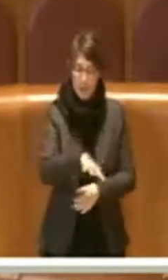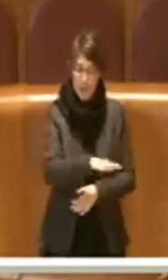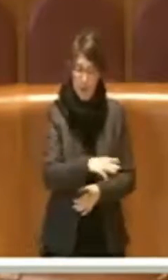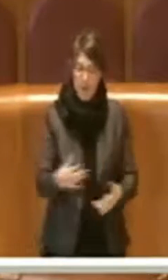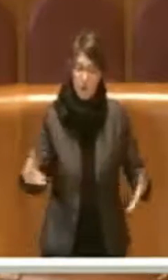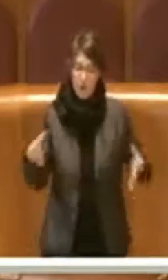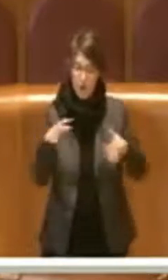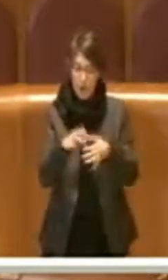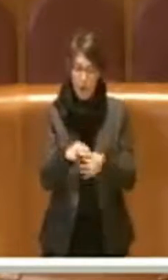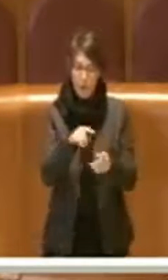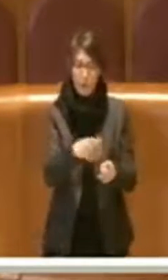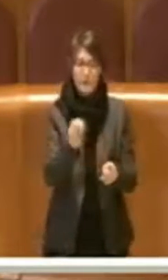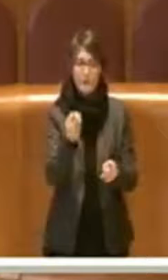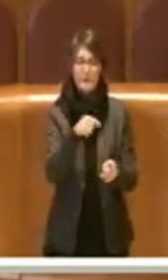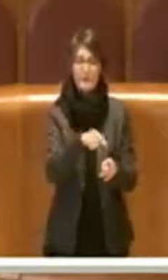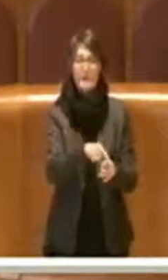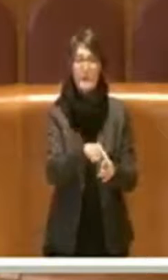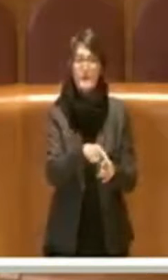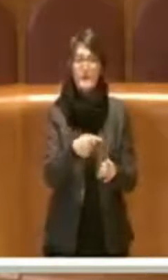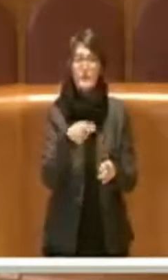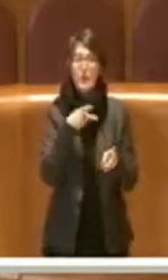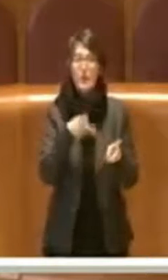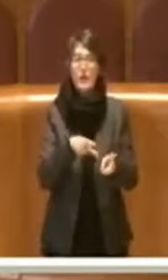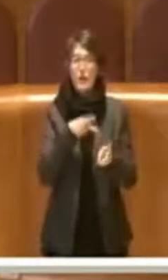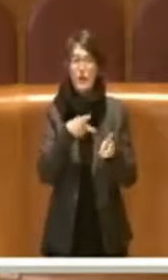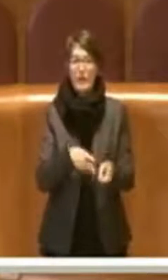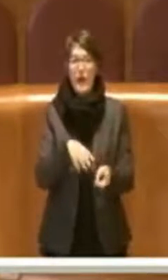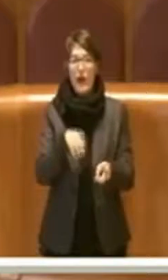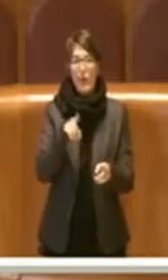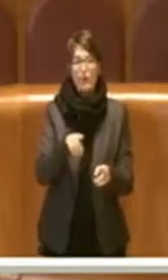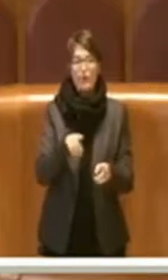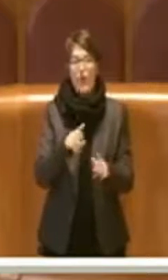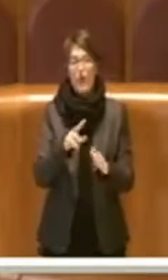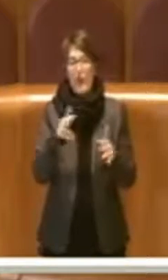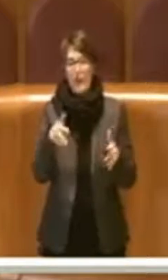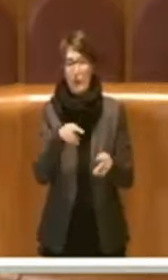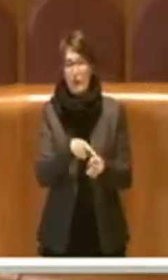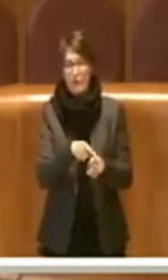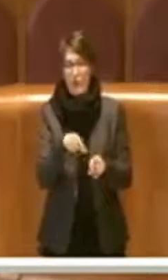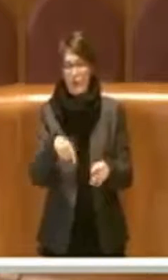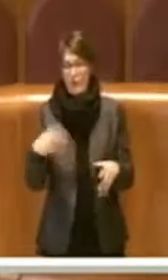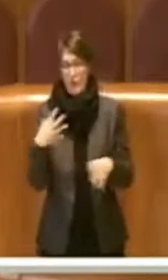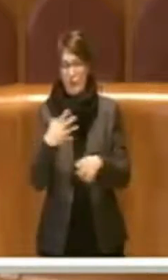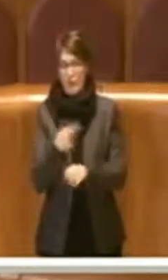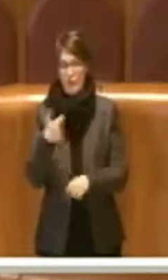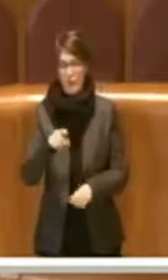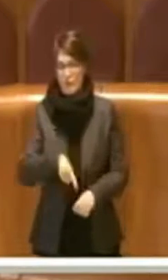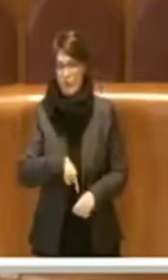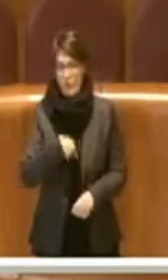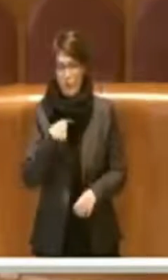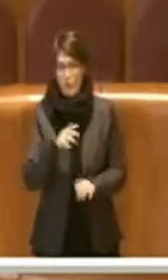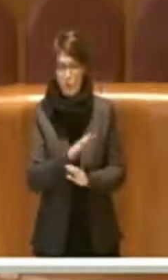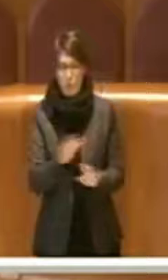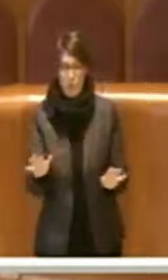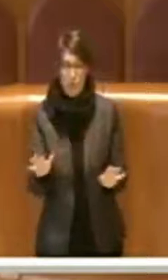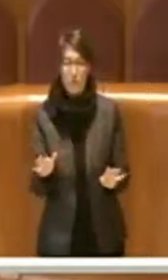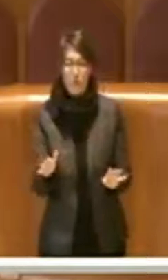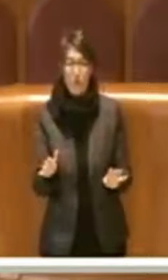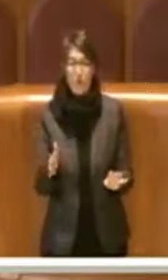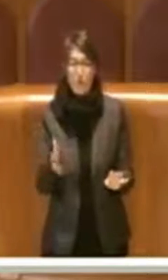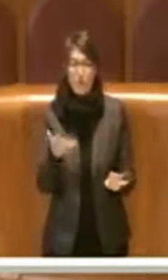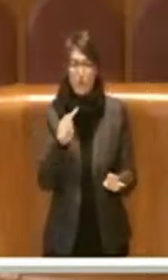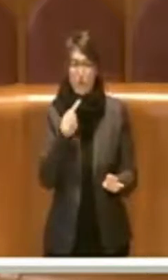stazione ferroviaria di Poggio degli Ottavi. Quindi chiudo, perché mi sono dilungata, per dire